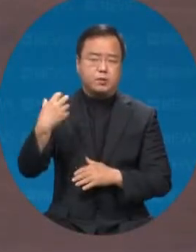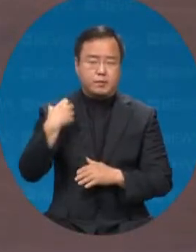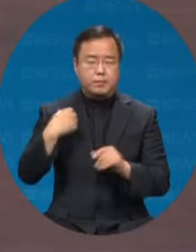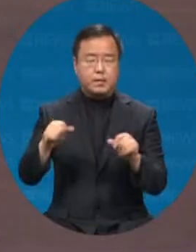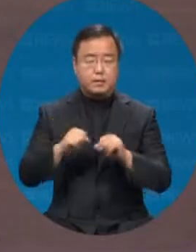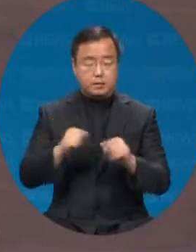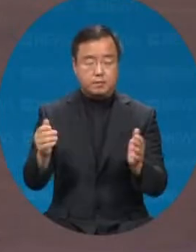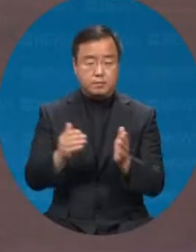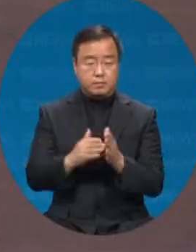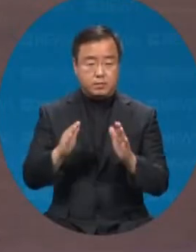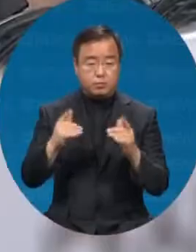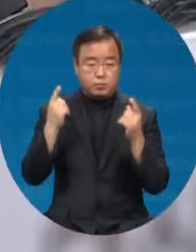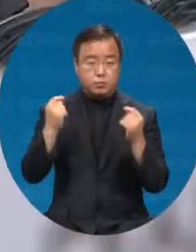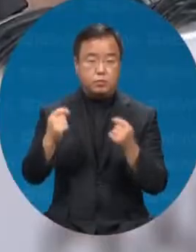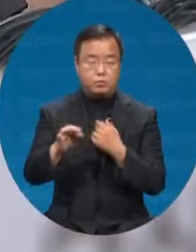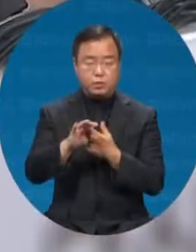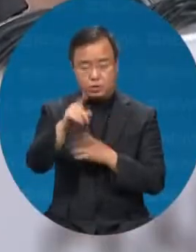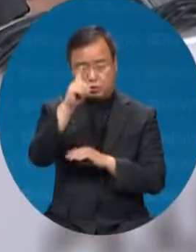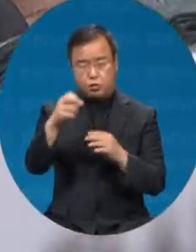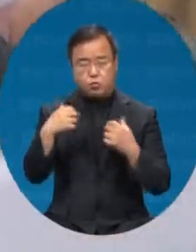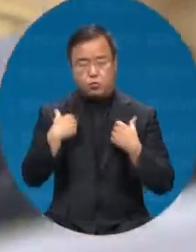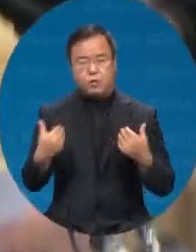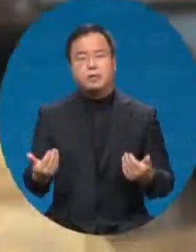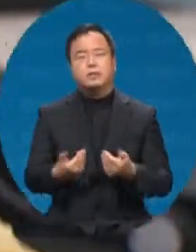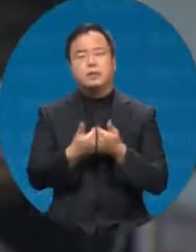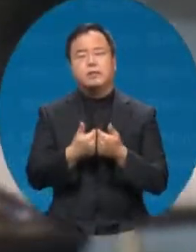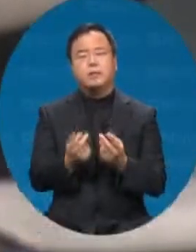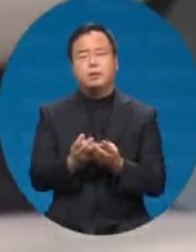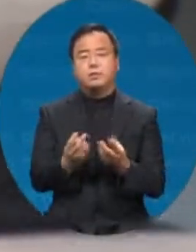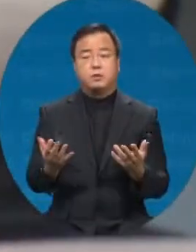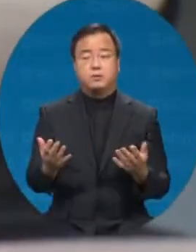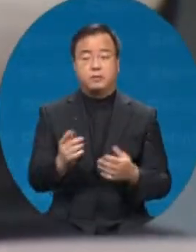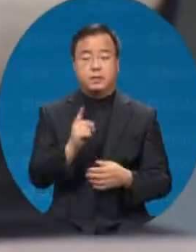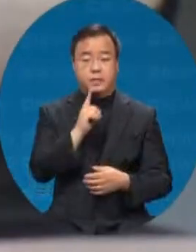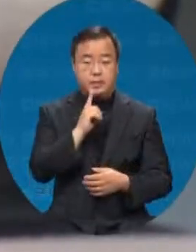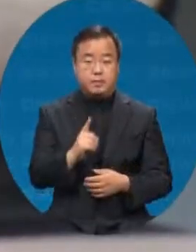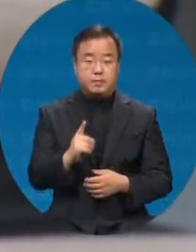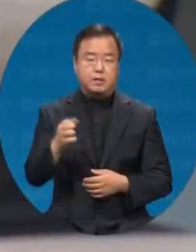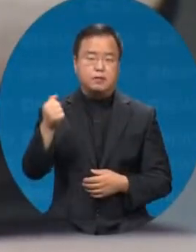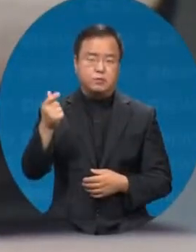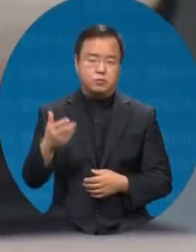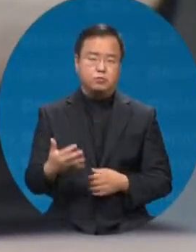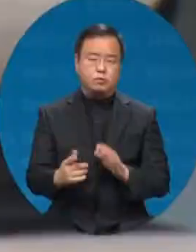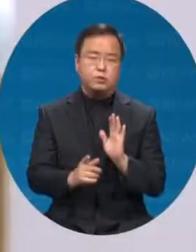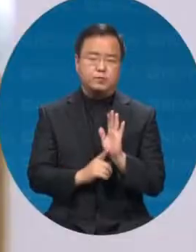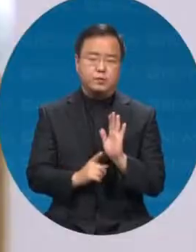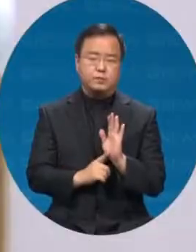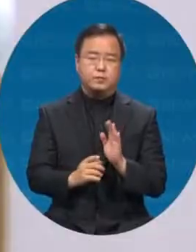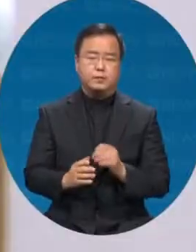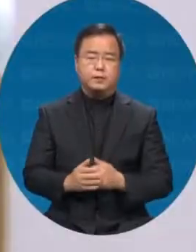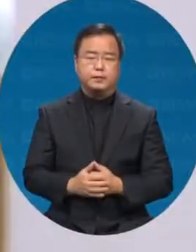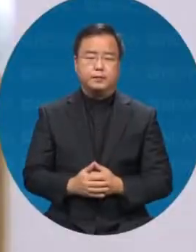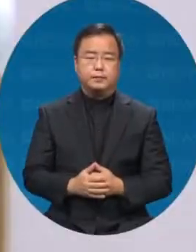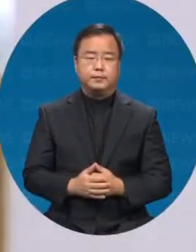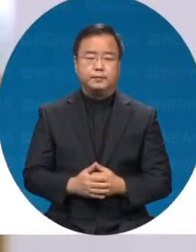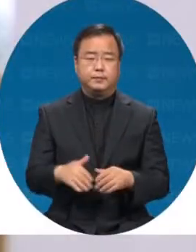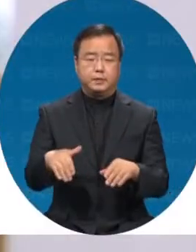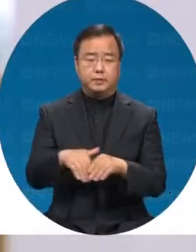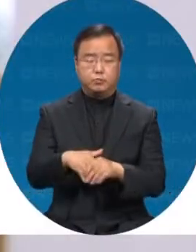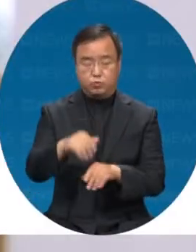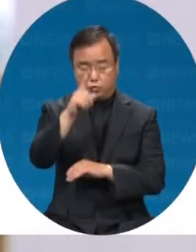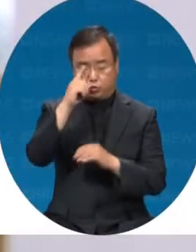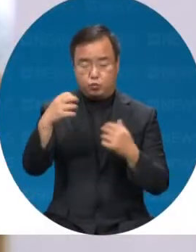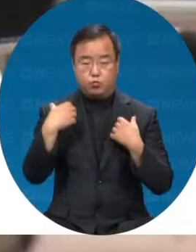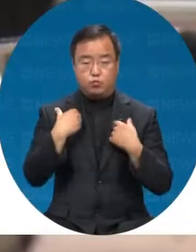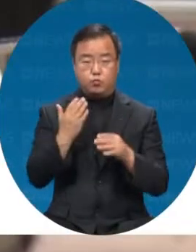유지되면 정보와 대립할 수밖에 없다는 뜻을 2 자들에게 수차례 밝혀 왔습니다 문제 정보에서